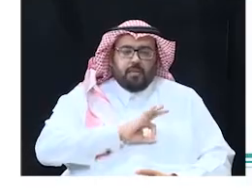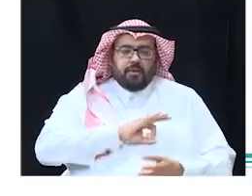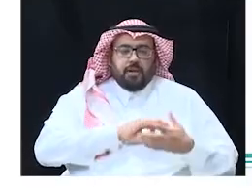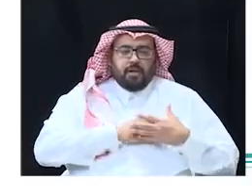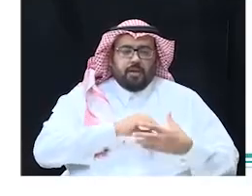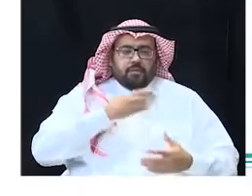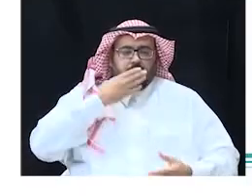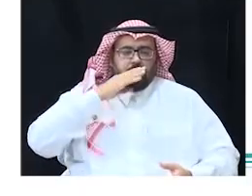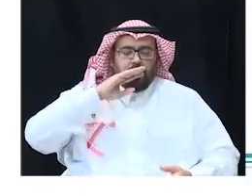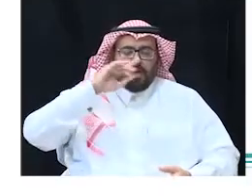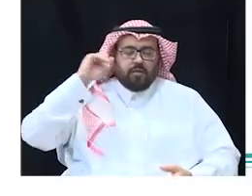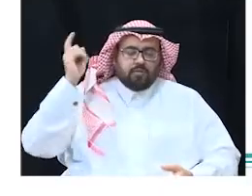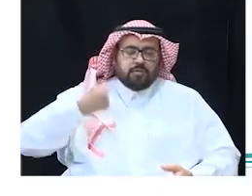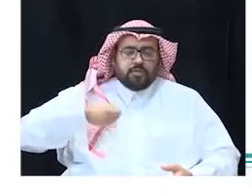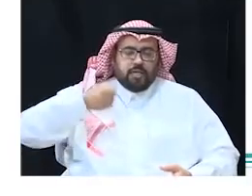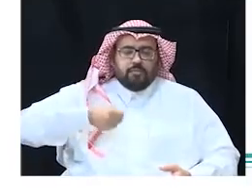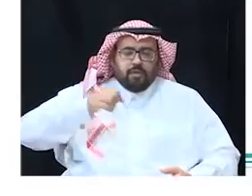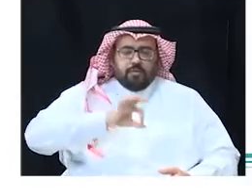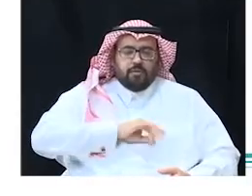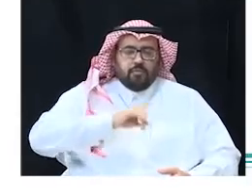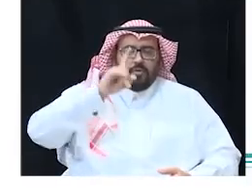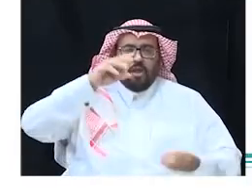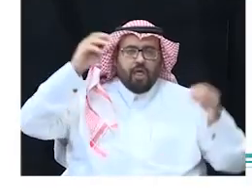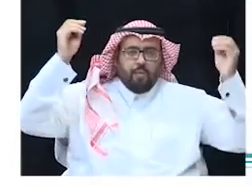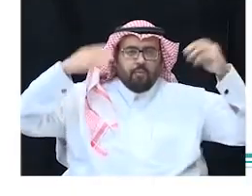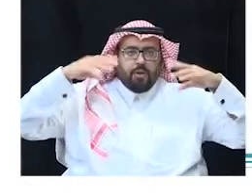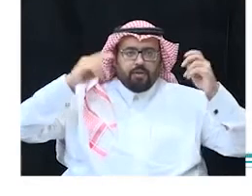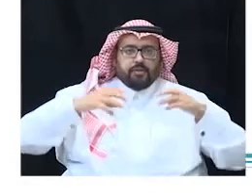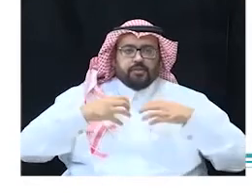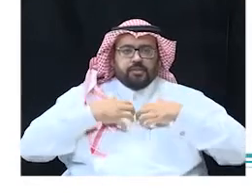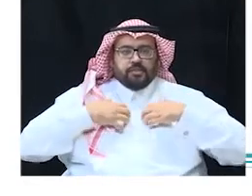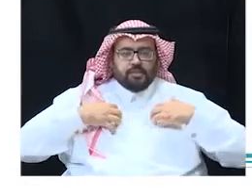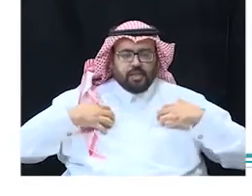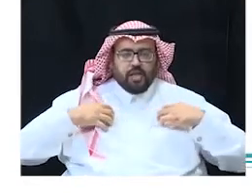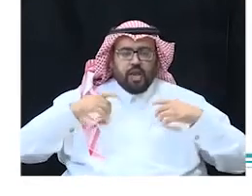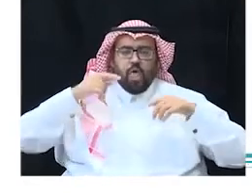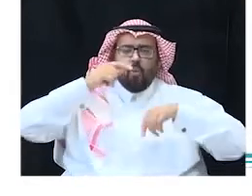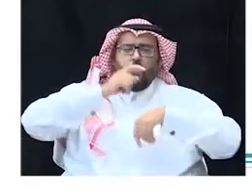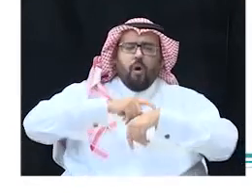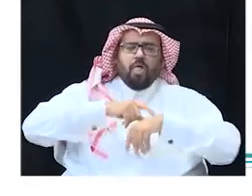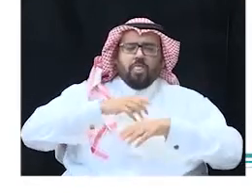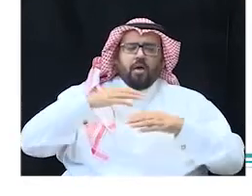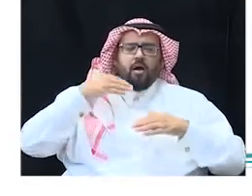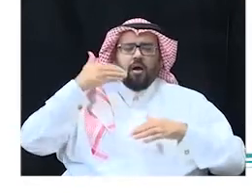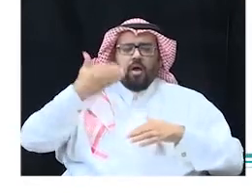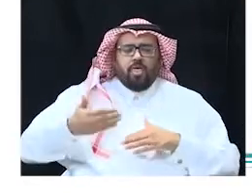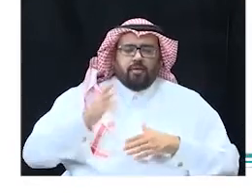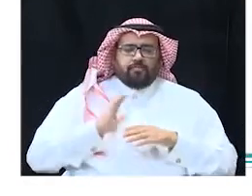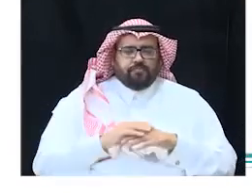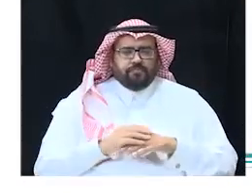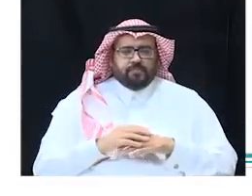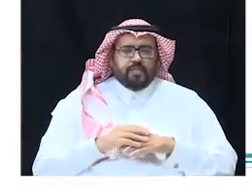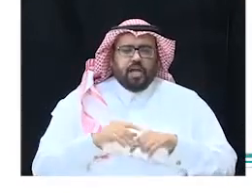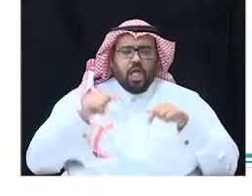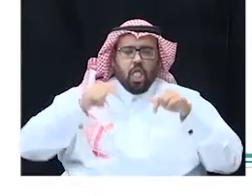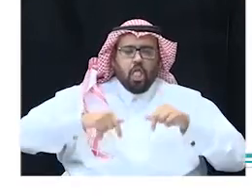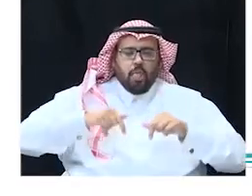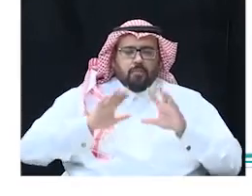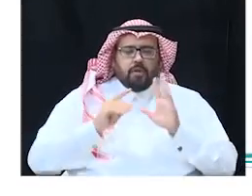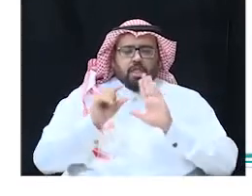بسم الله الرحمن الرحيم وبه نستعين. السلام عليكم ورحمة الله وبركاته، أسعد الله جميع أوقاتكم بكل